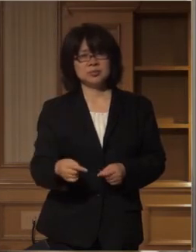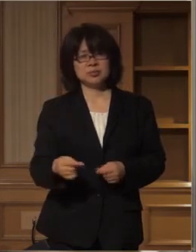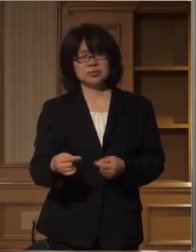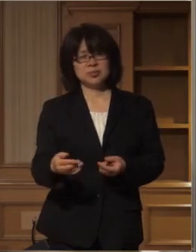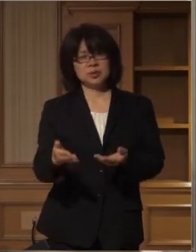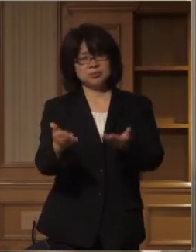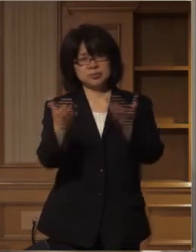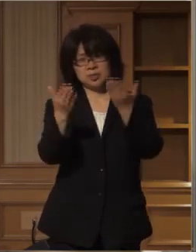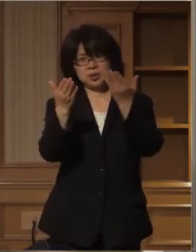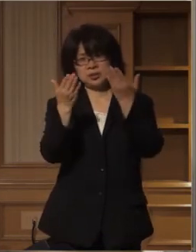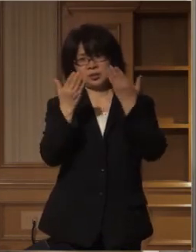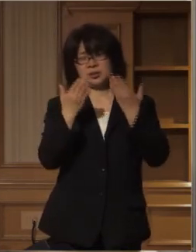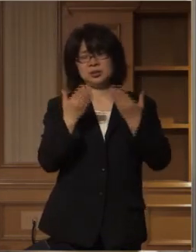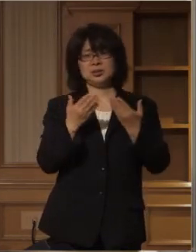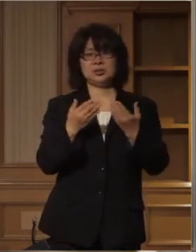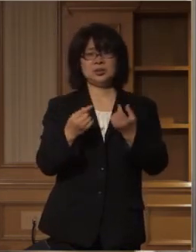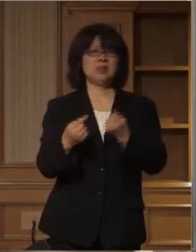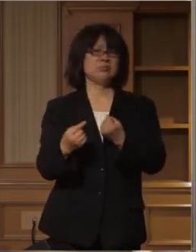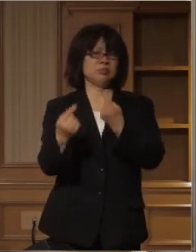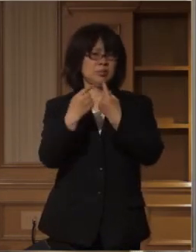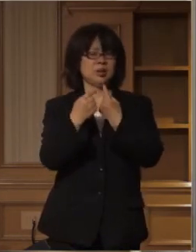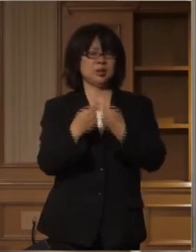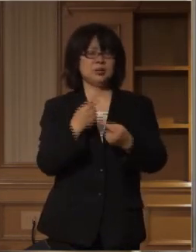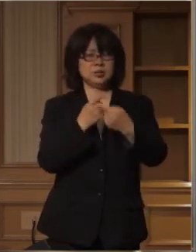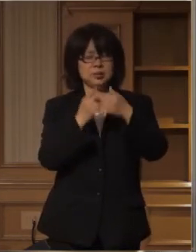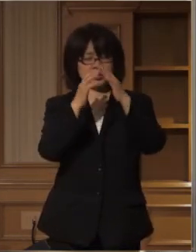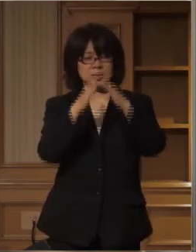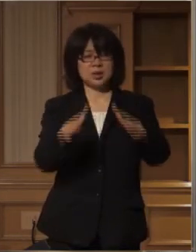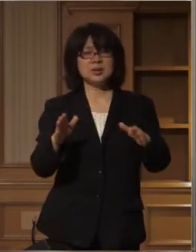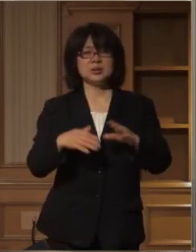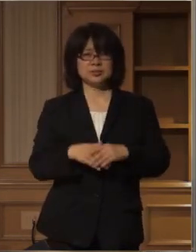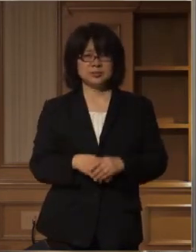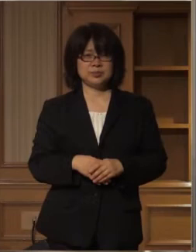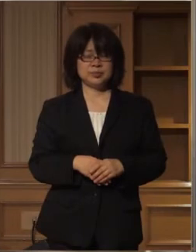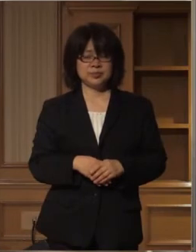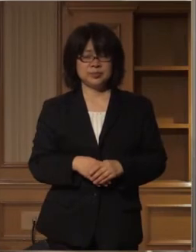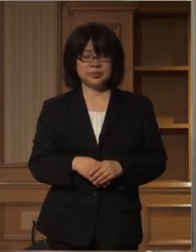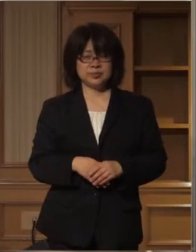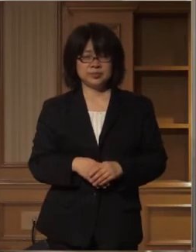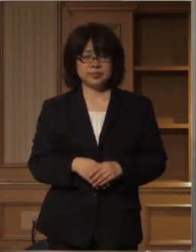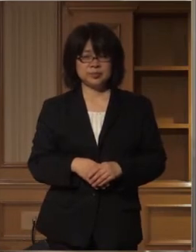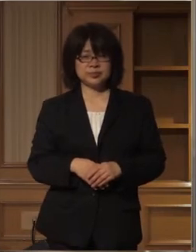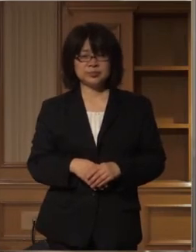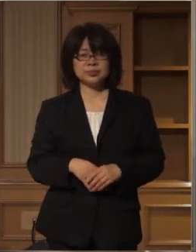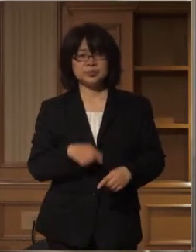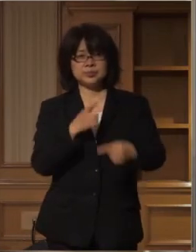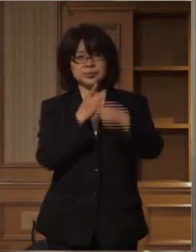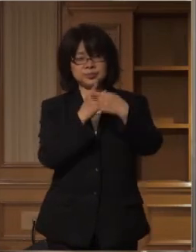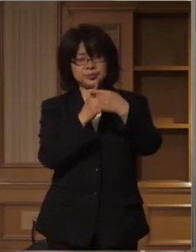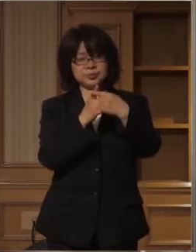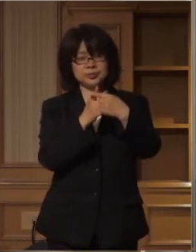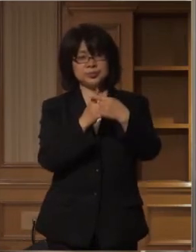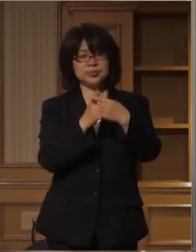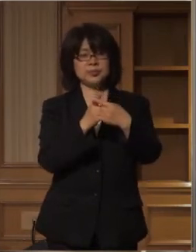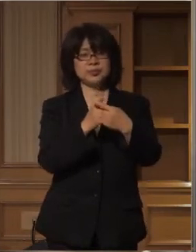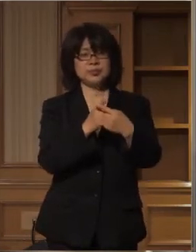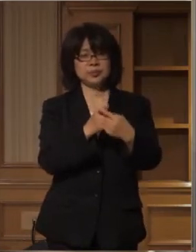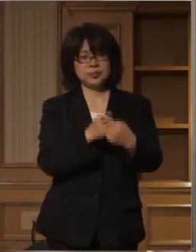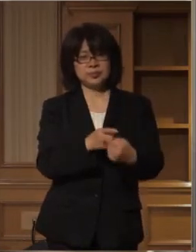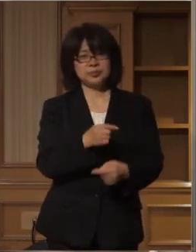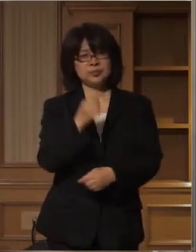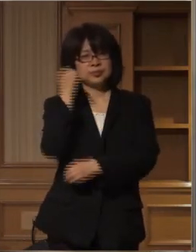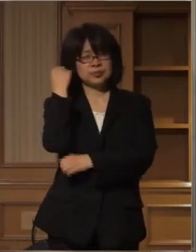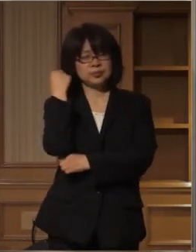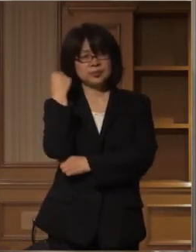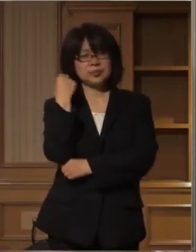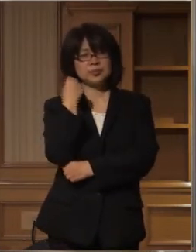牧師夫妻と娘さんと奉仕者が亡くなったわけなんですけども、その息子さんが、実は進学